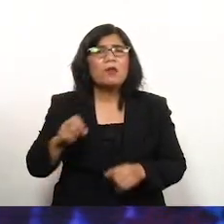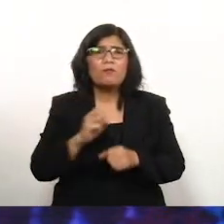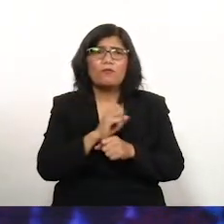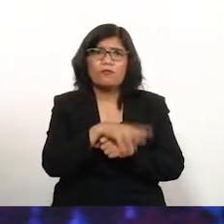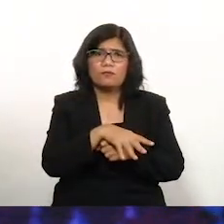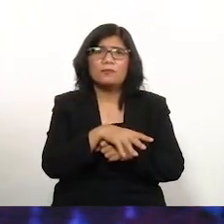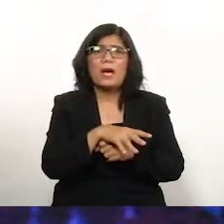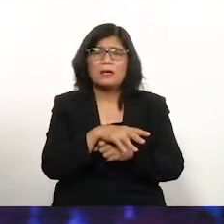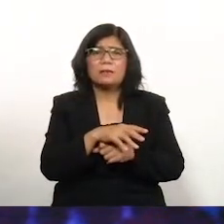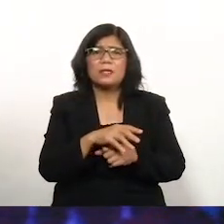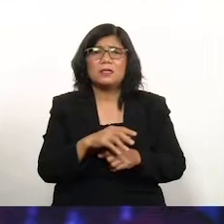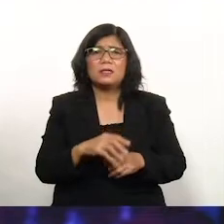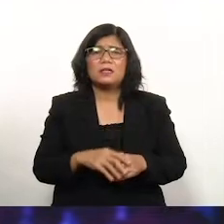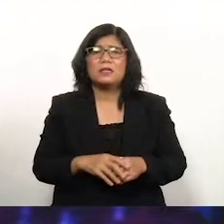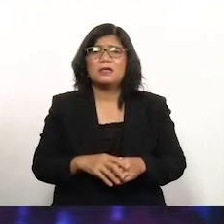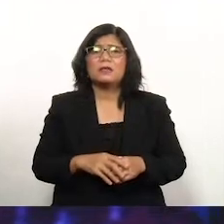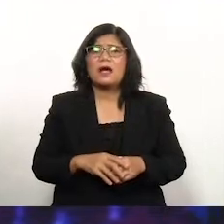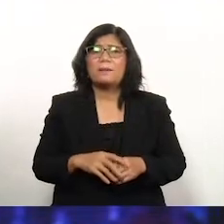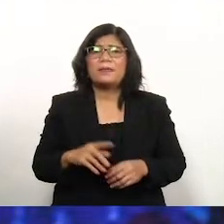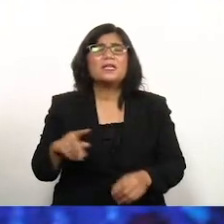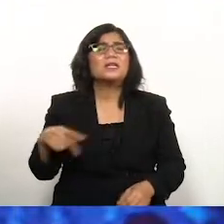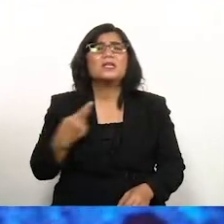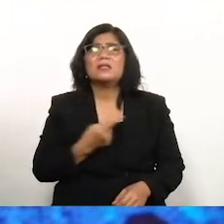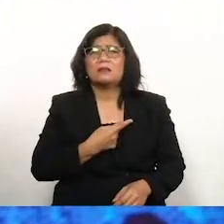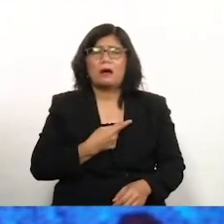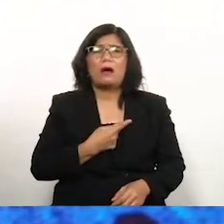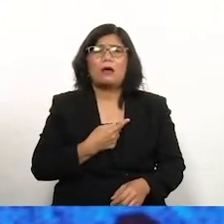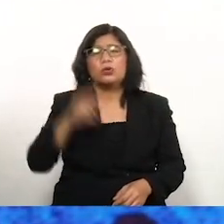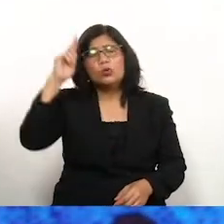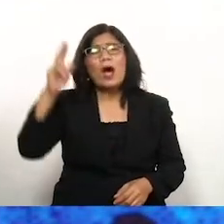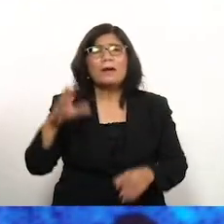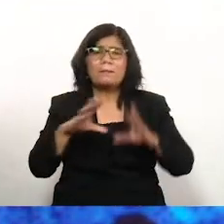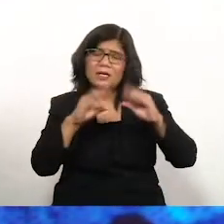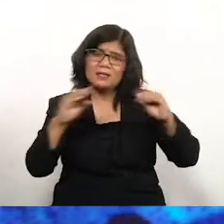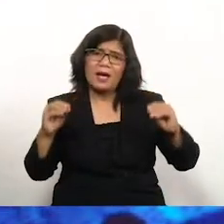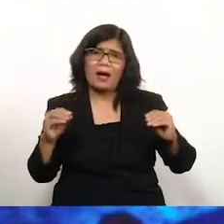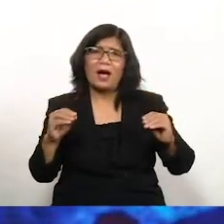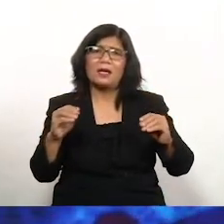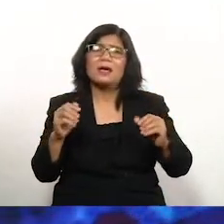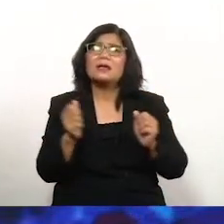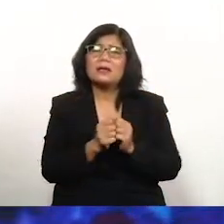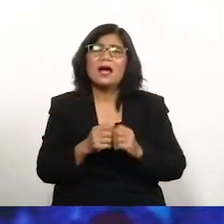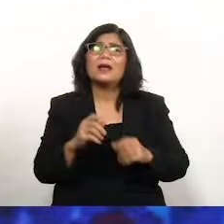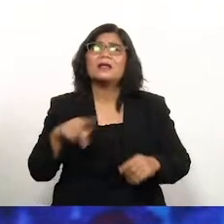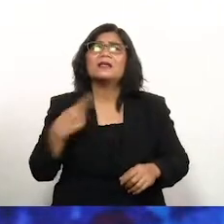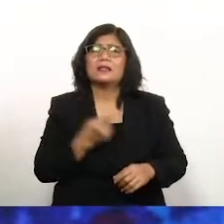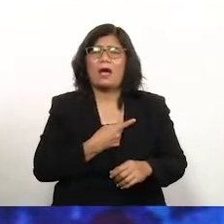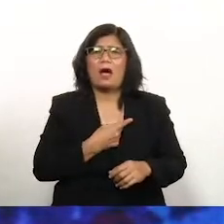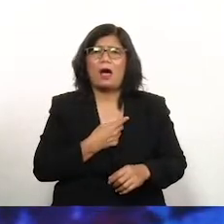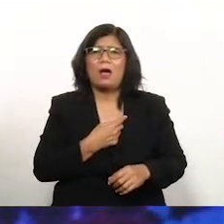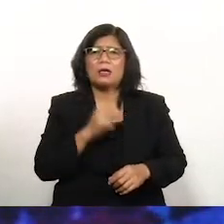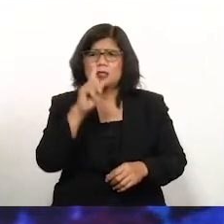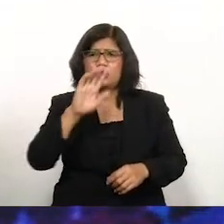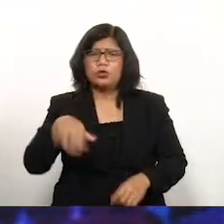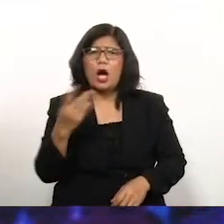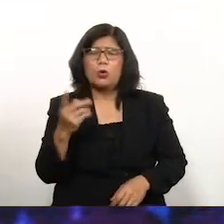God Oh no tashghir trust God Wings Hai Tapi selama setahun ini kita bisa